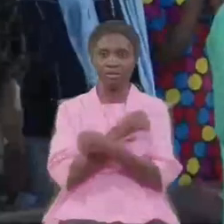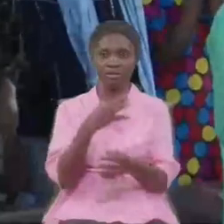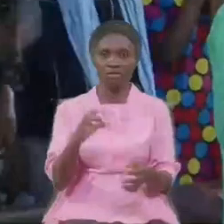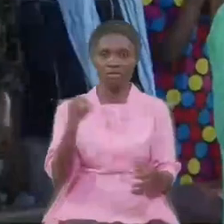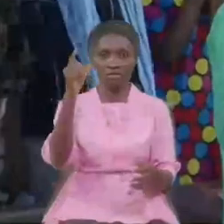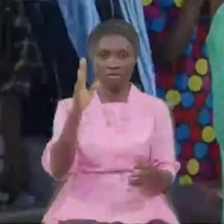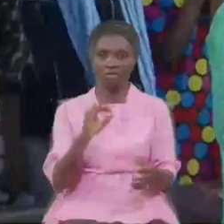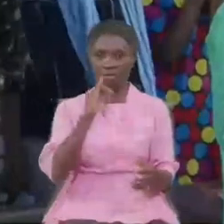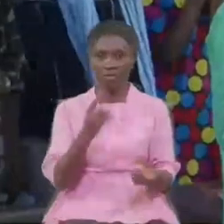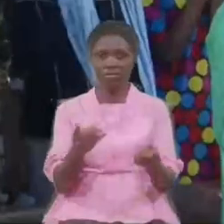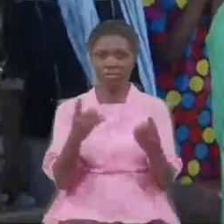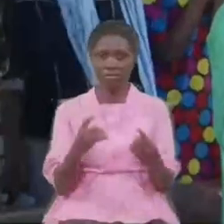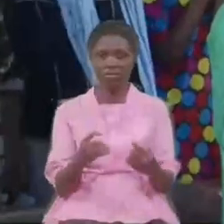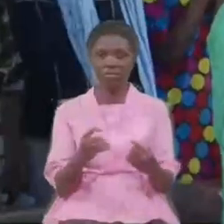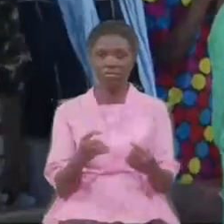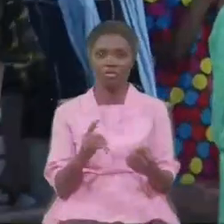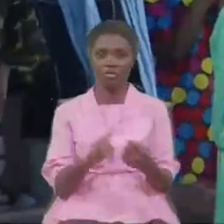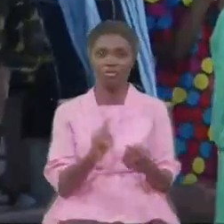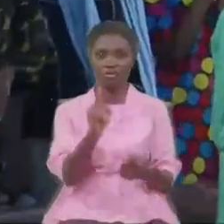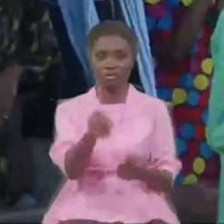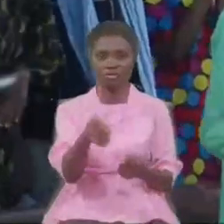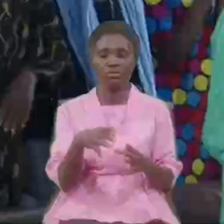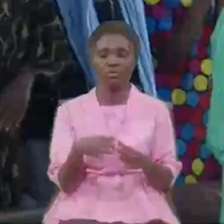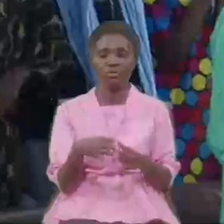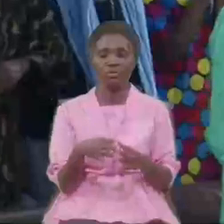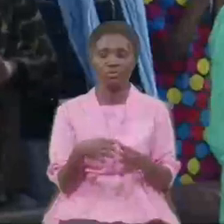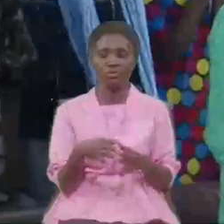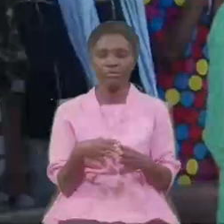que l'amour de Dieu viendra sur vous.